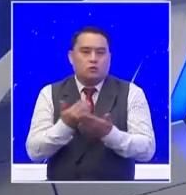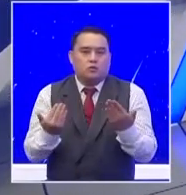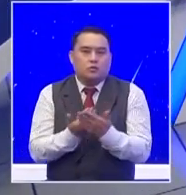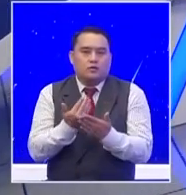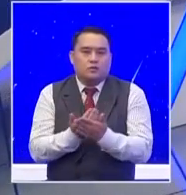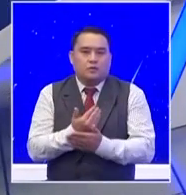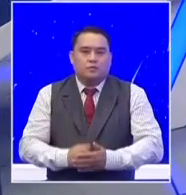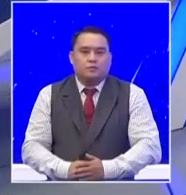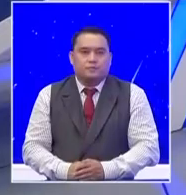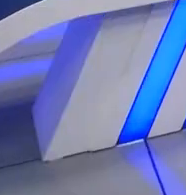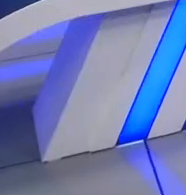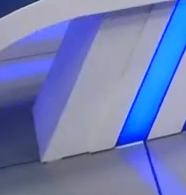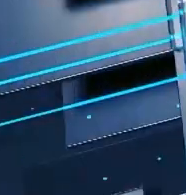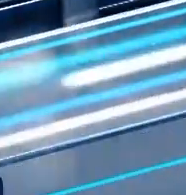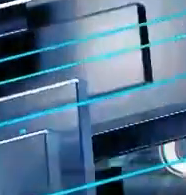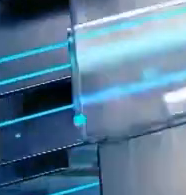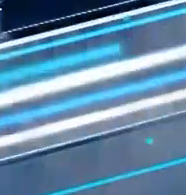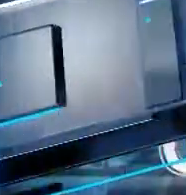сегодня.